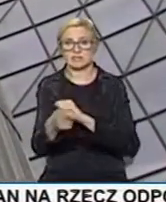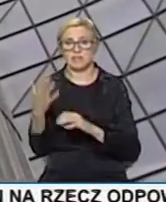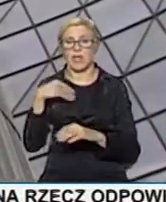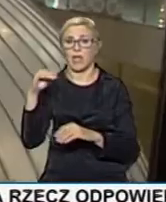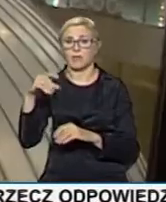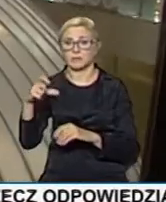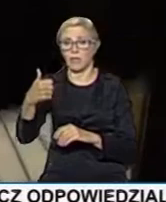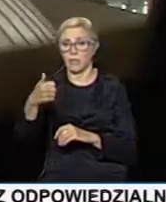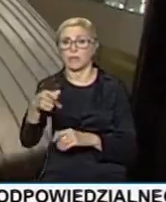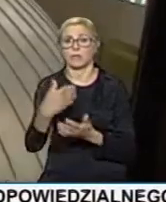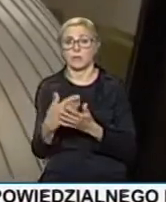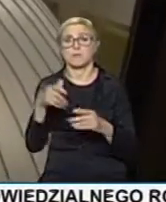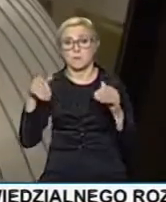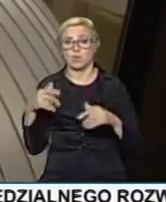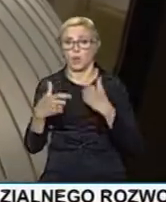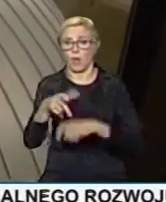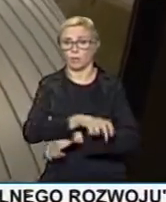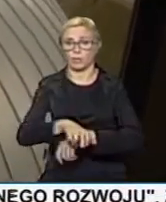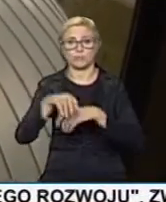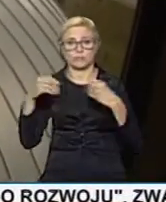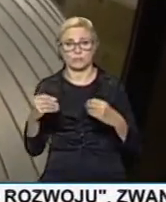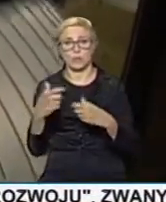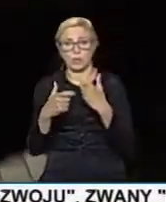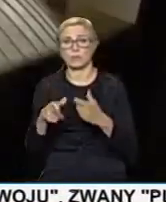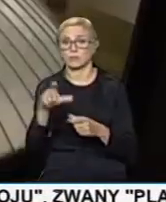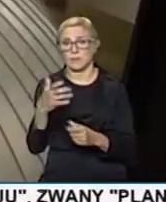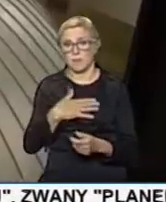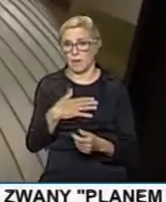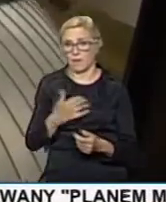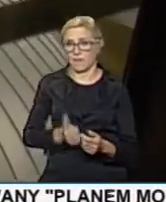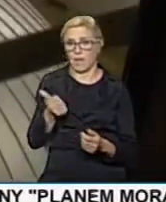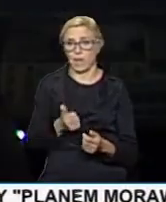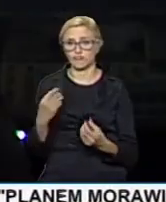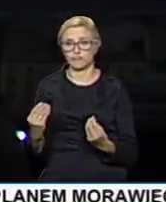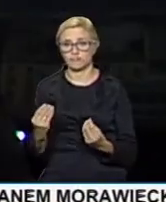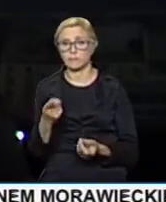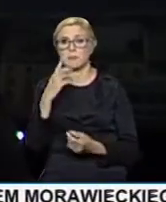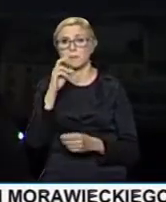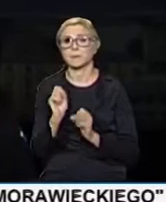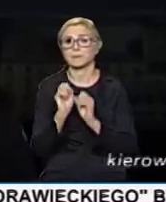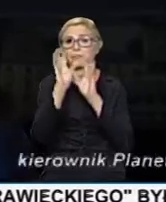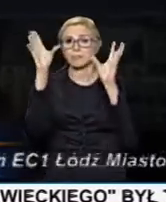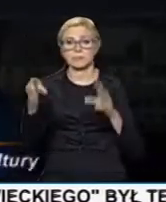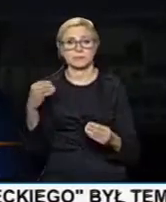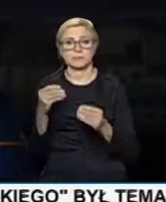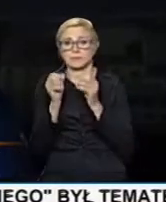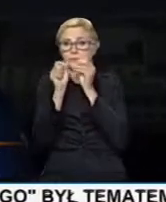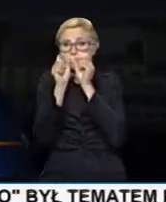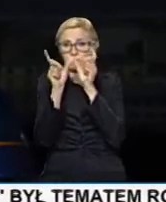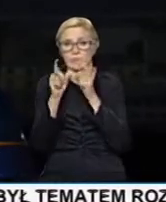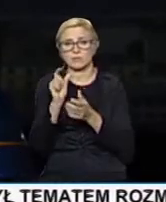kompleksie EC1 i za możliwości techniczne, a tutaj jest się czym chwalić. System projekcji o najwyższej